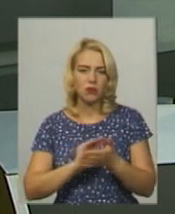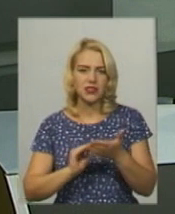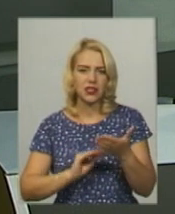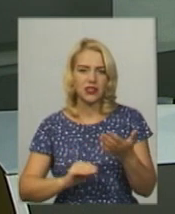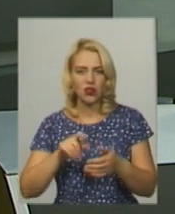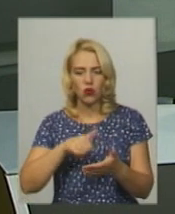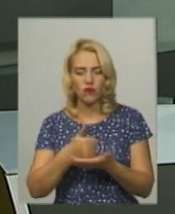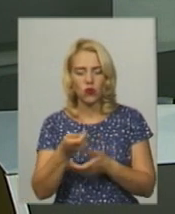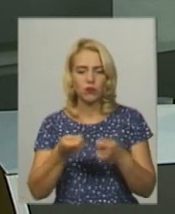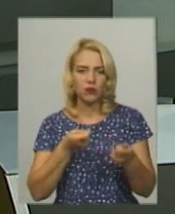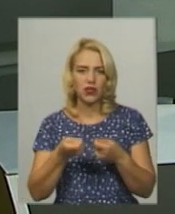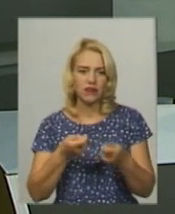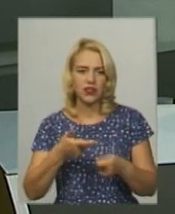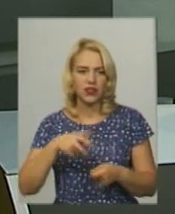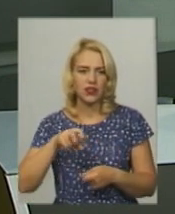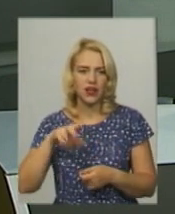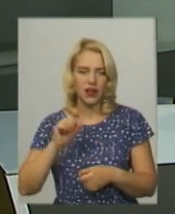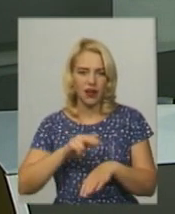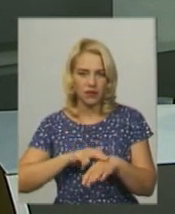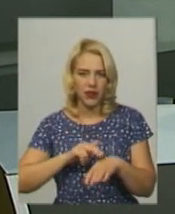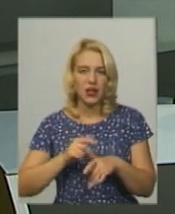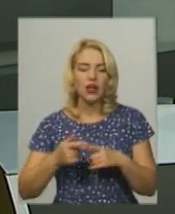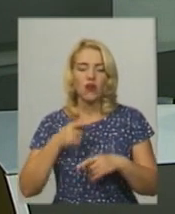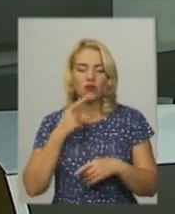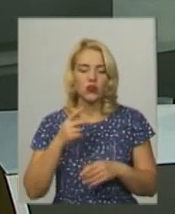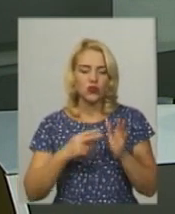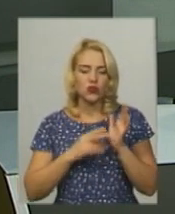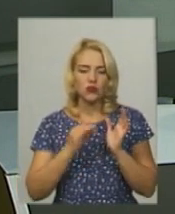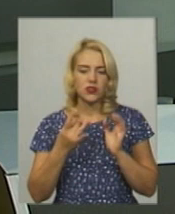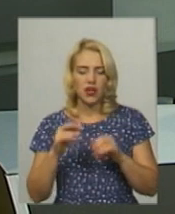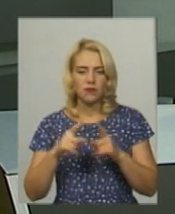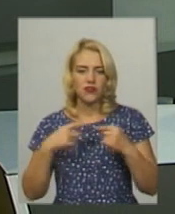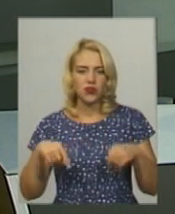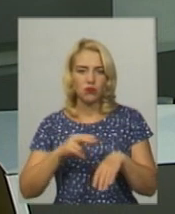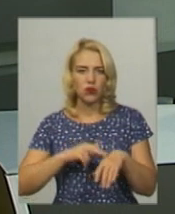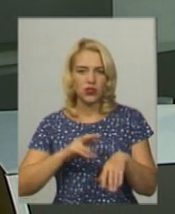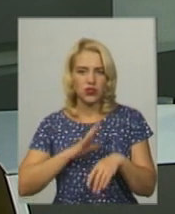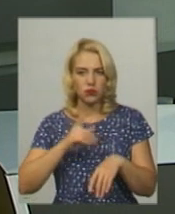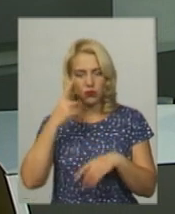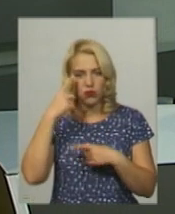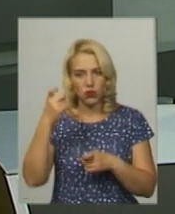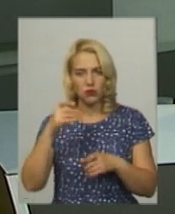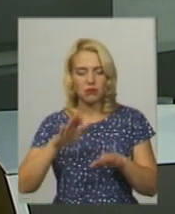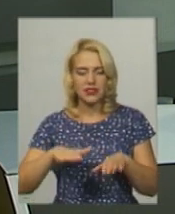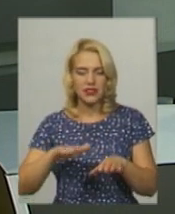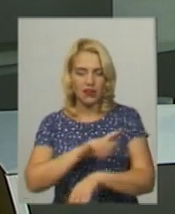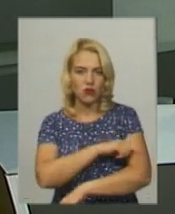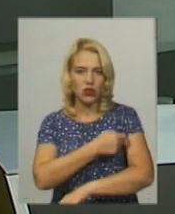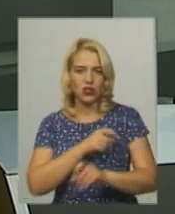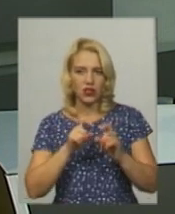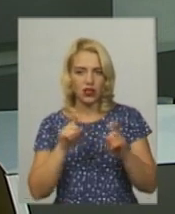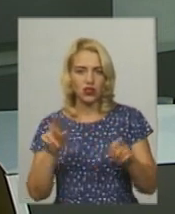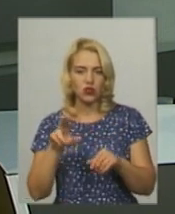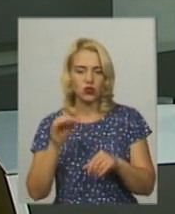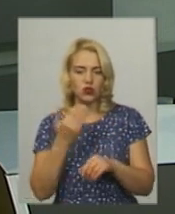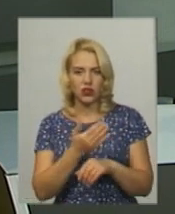управління Нацполіції в області Інна Глега. За її словами, 7 серпня до відділення поліції надійшло повідомлення з місцевої лікарні, що до них